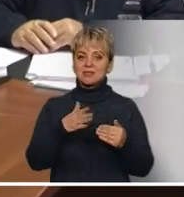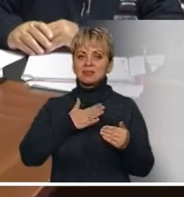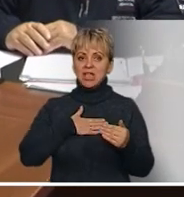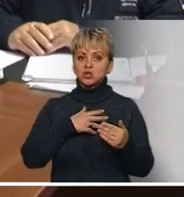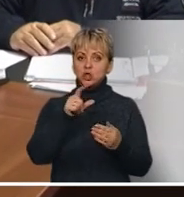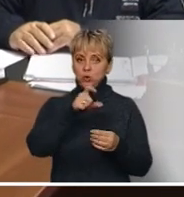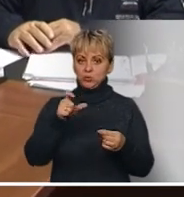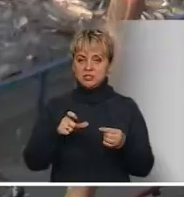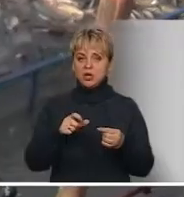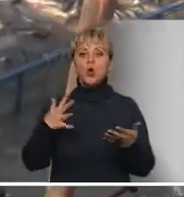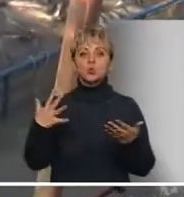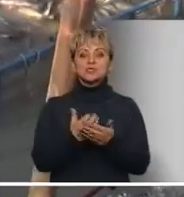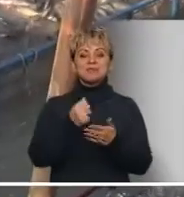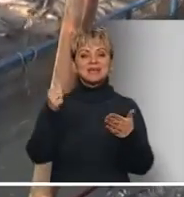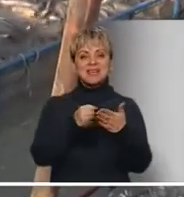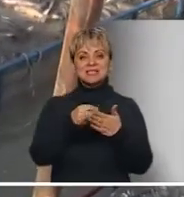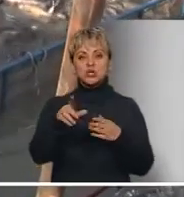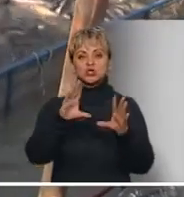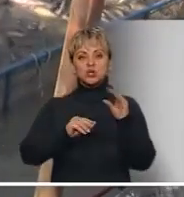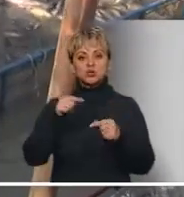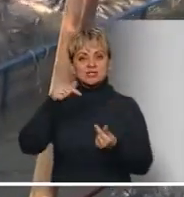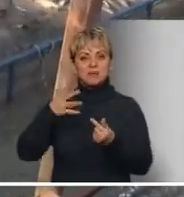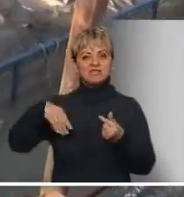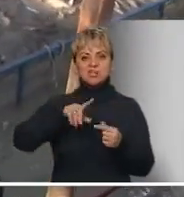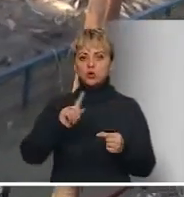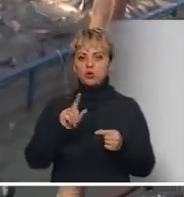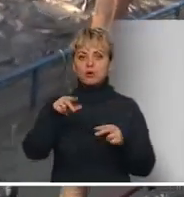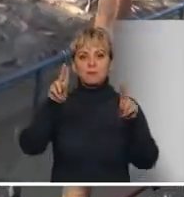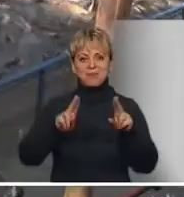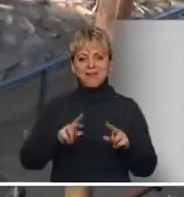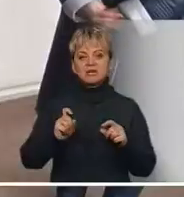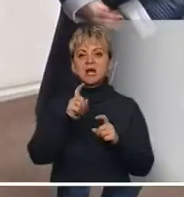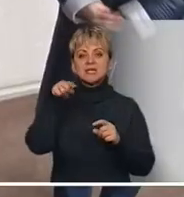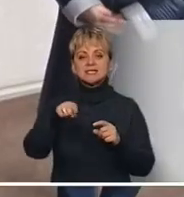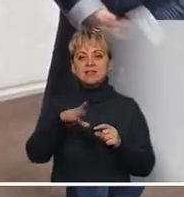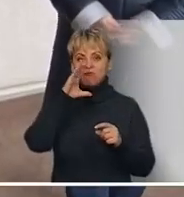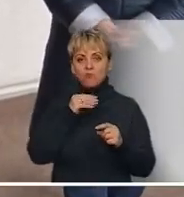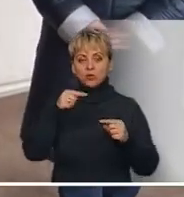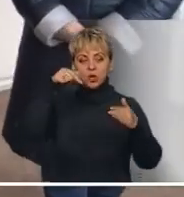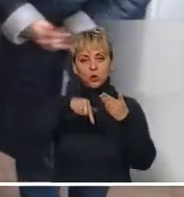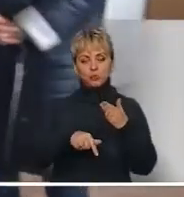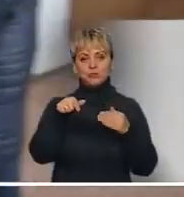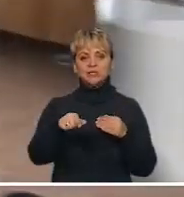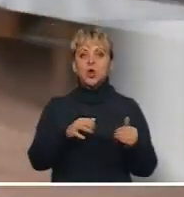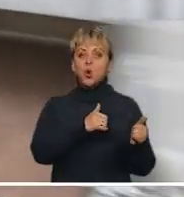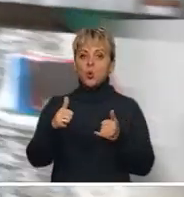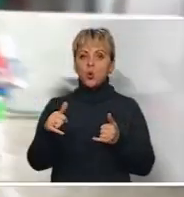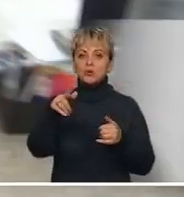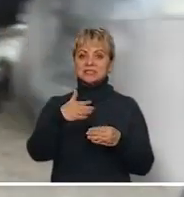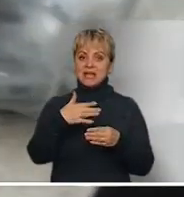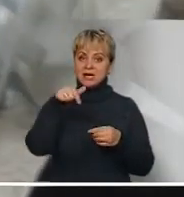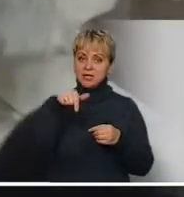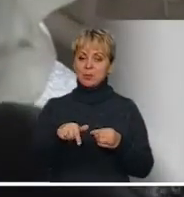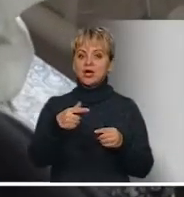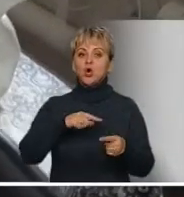потребности наших людей. Успех достигнут за счет соблюдения всех норм и правил хозяйствования в водных глубинах. Уход за